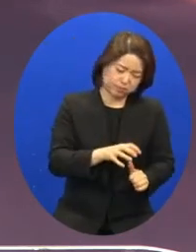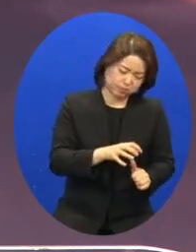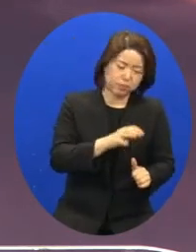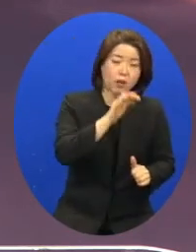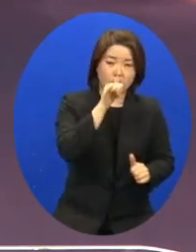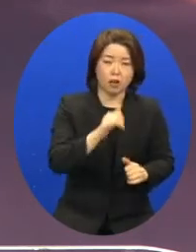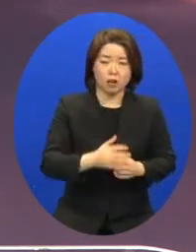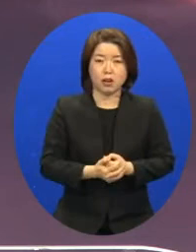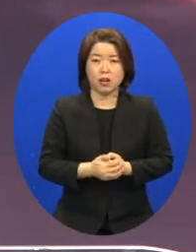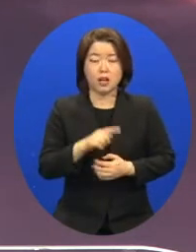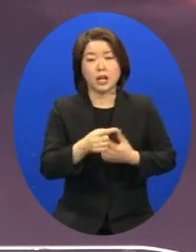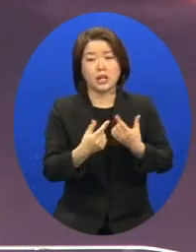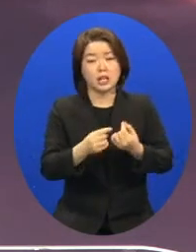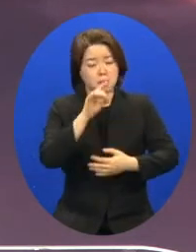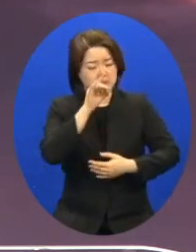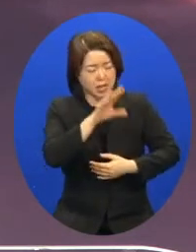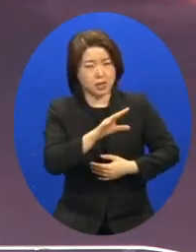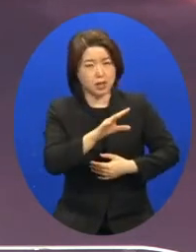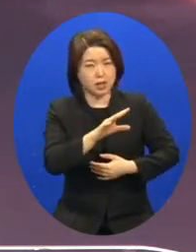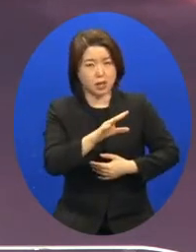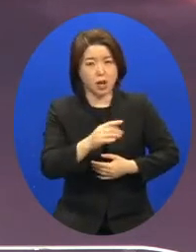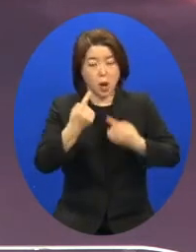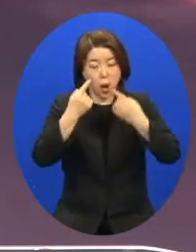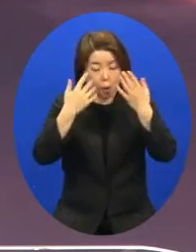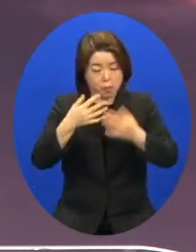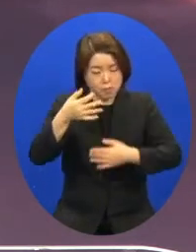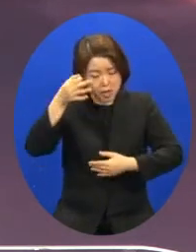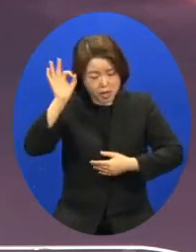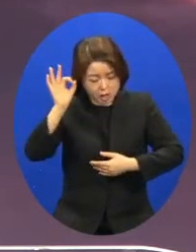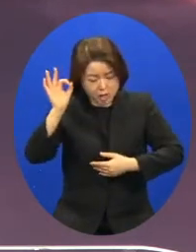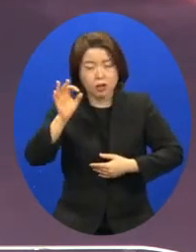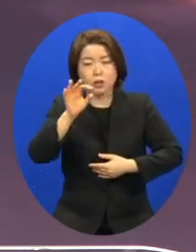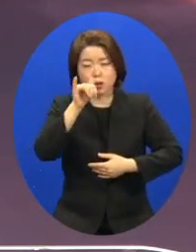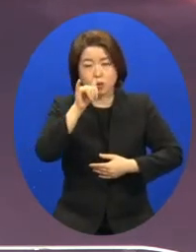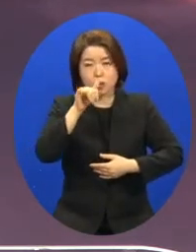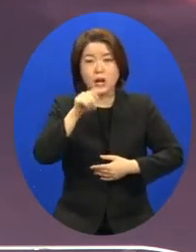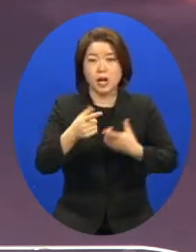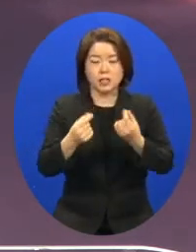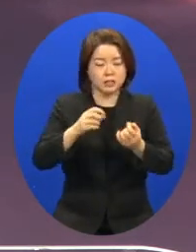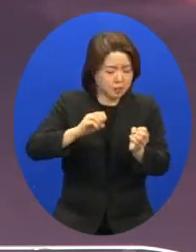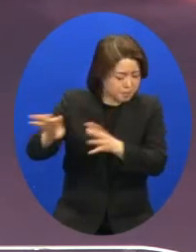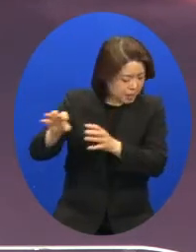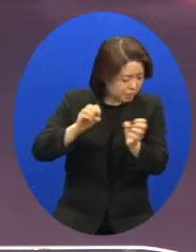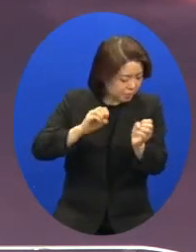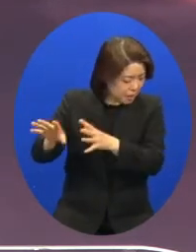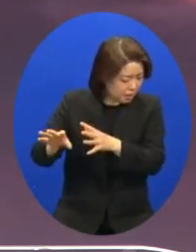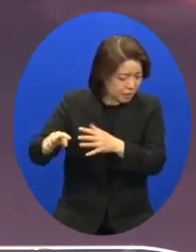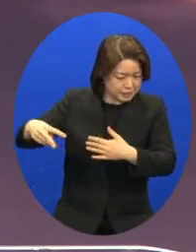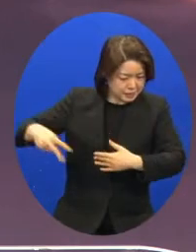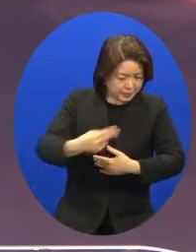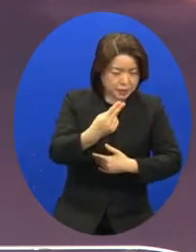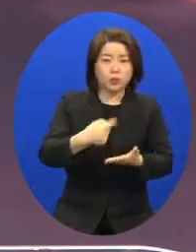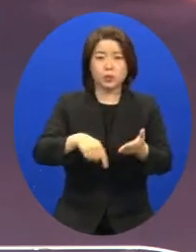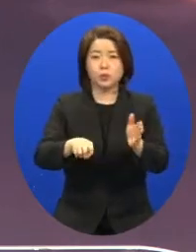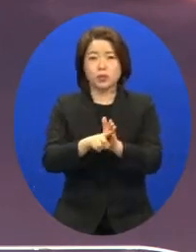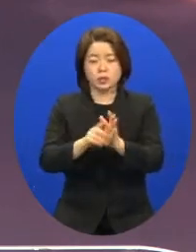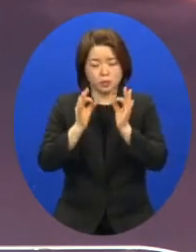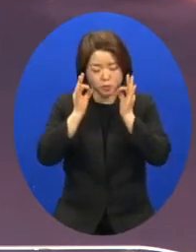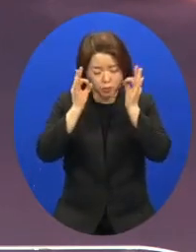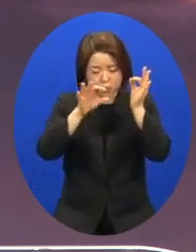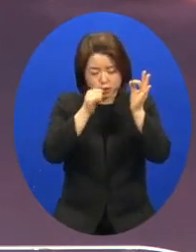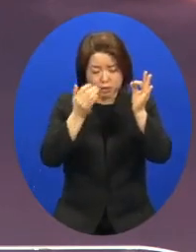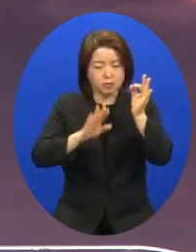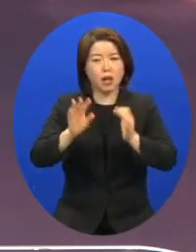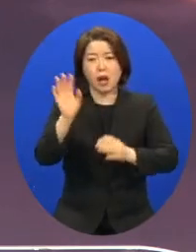겁니다. 이러면 안 된다고 분명히 깨닫고 그걸 떨쳐버리려고 끊어버리려고 노력을 하는데도 안